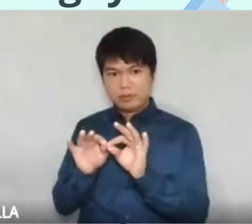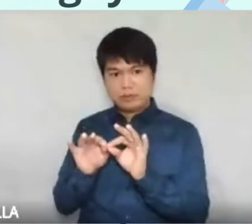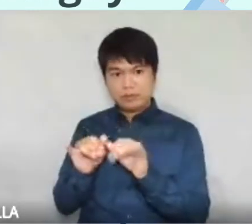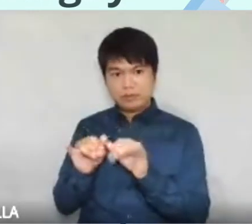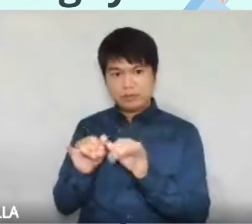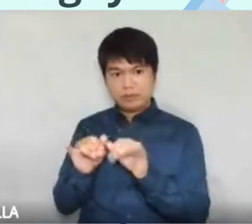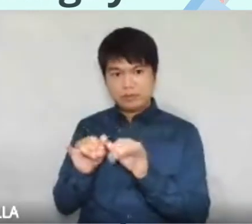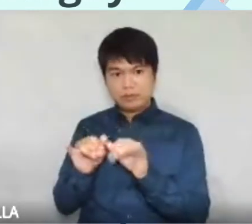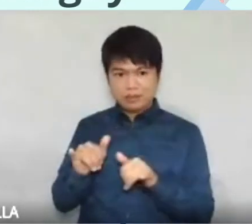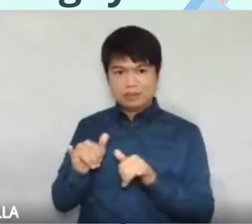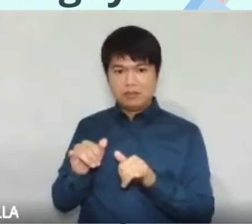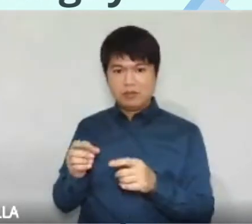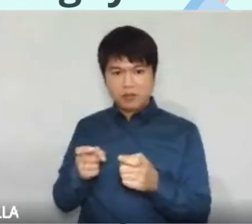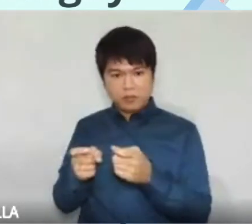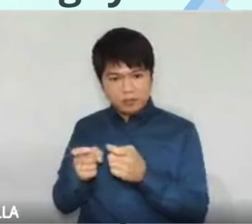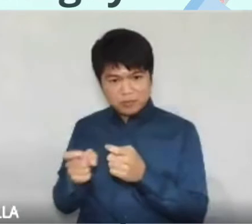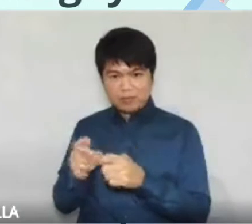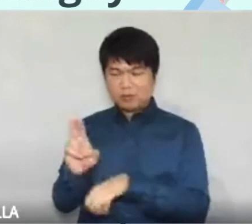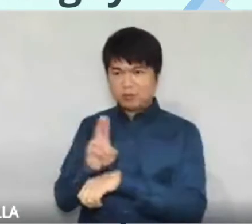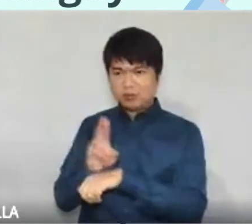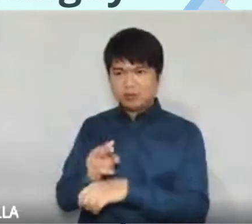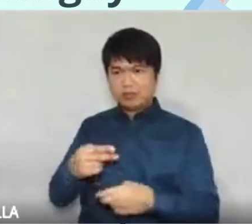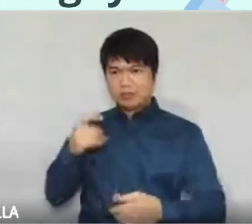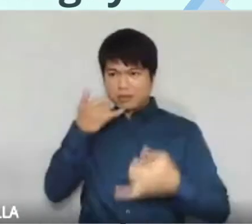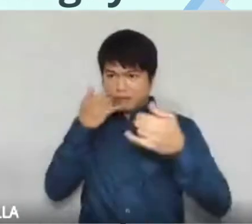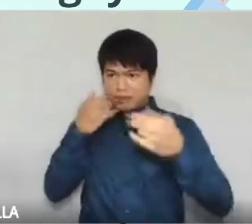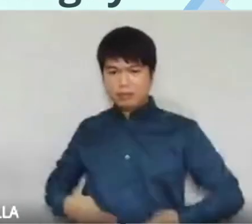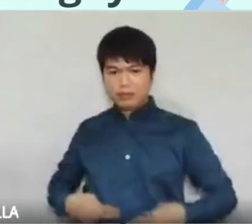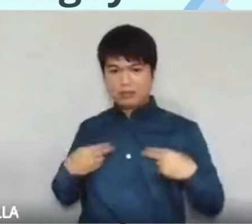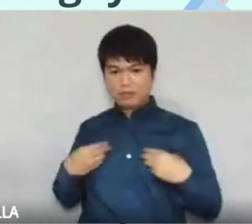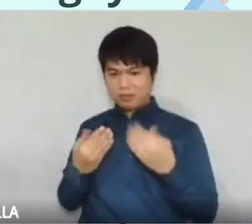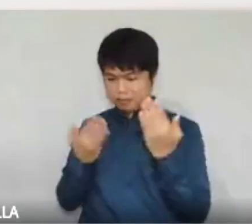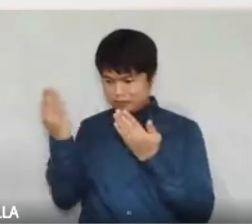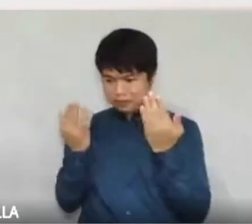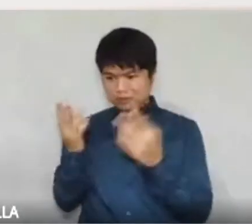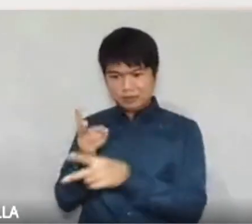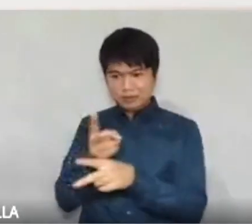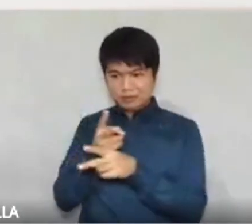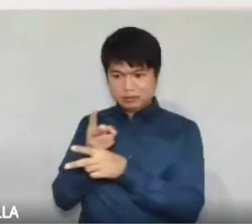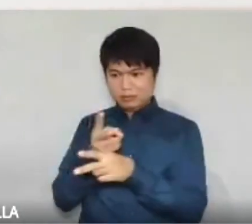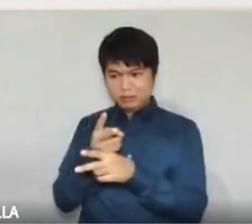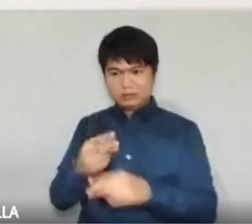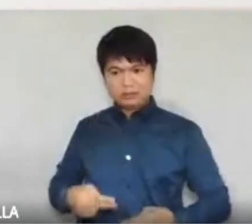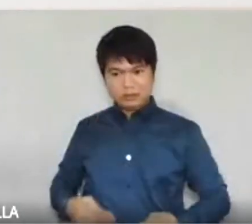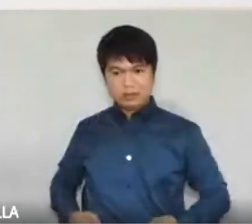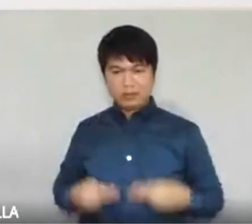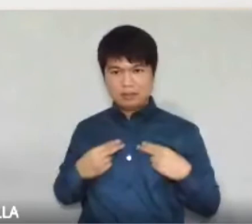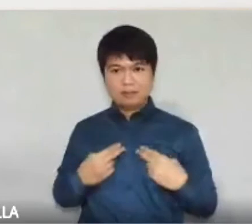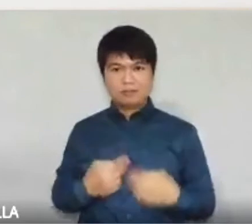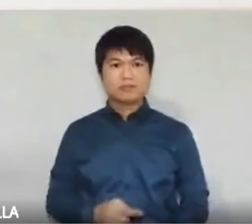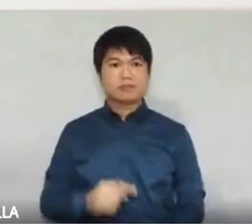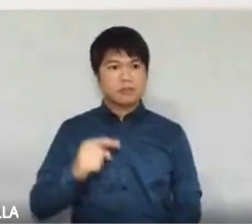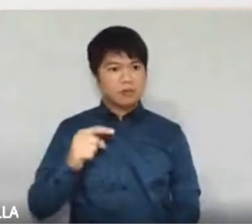sa paggamit ng telehealth para sa pagbibigay ng serbisyo pangkalusugan? Una, ang standards